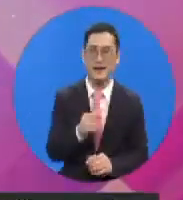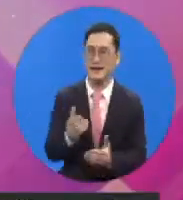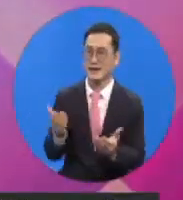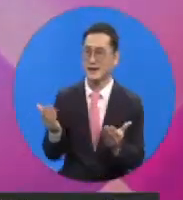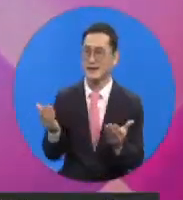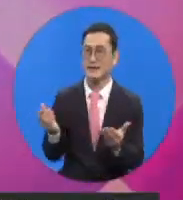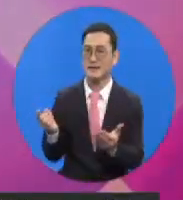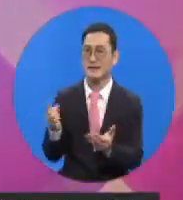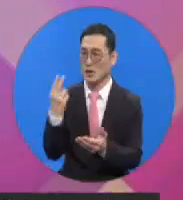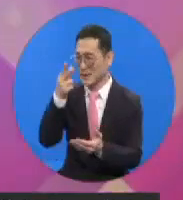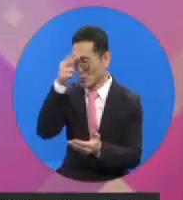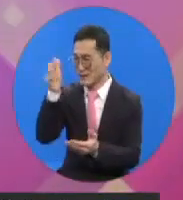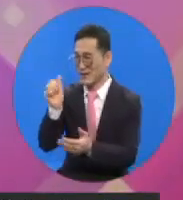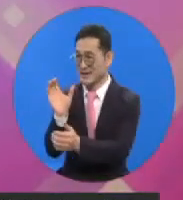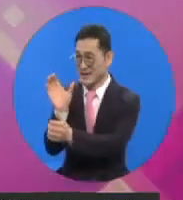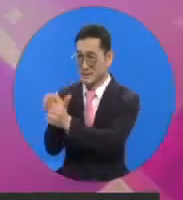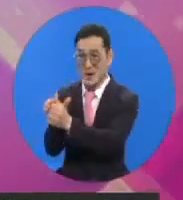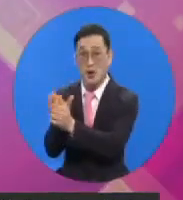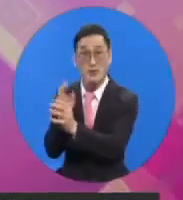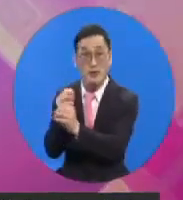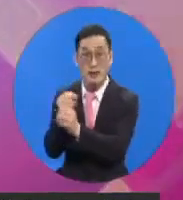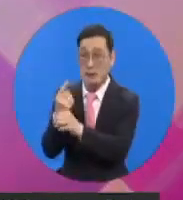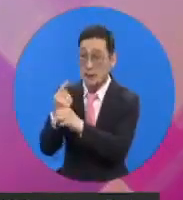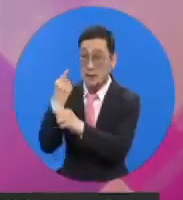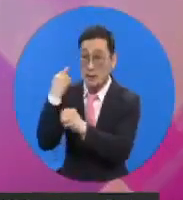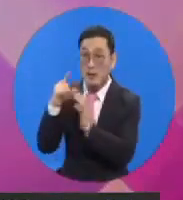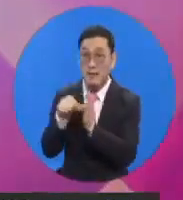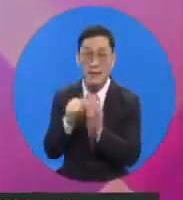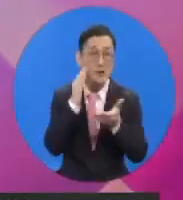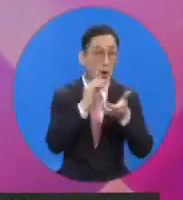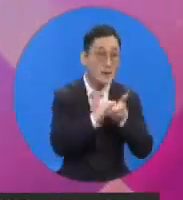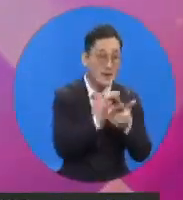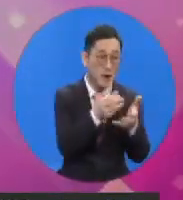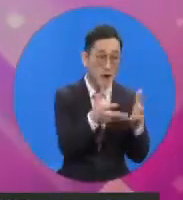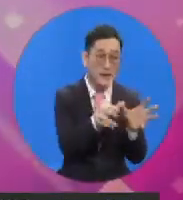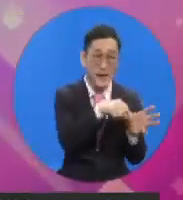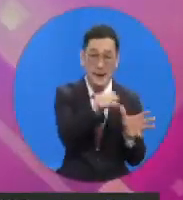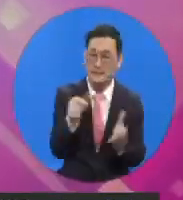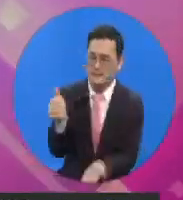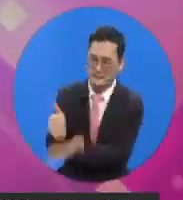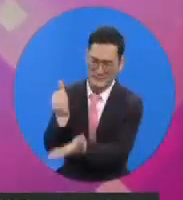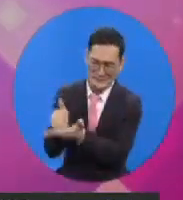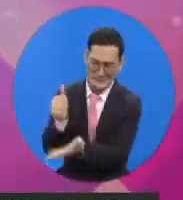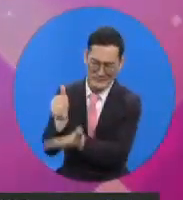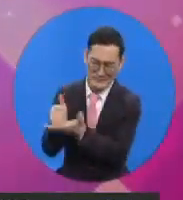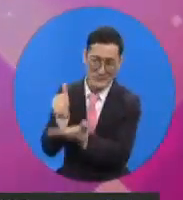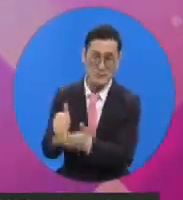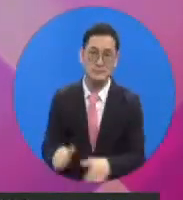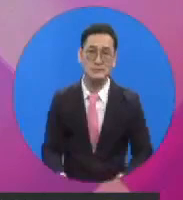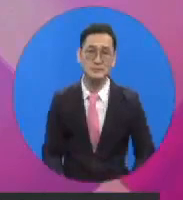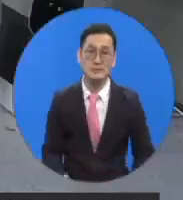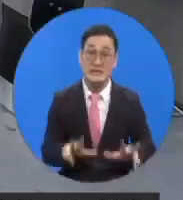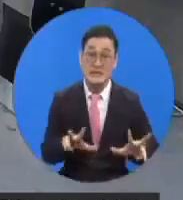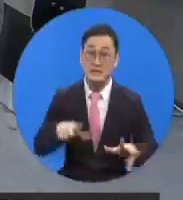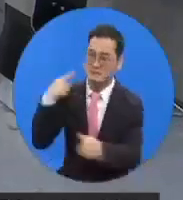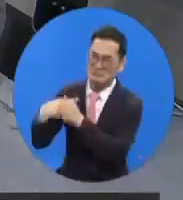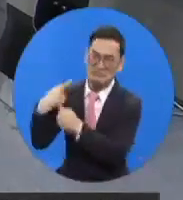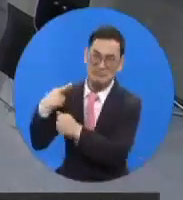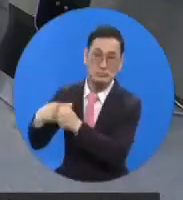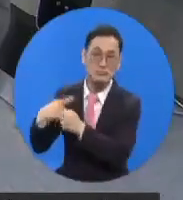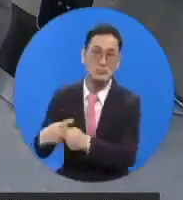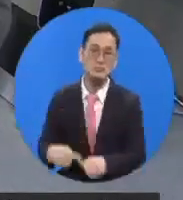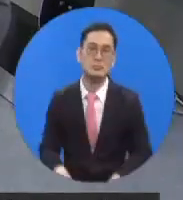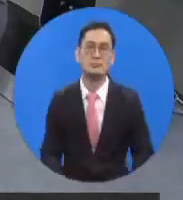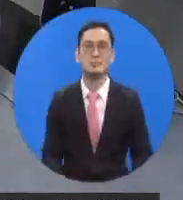불과 1년 전만 하더라도 사실은 청와대와 여권에서 매우 윤 총장을 칭찬하지 않았었습니까? 저는 법사위